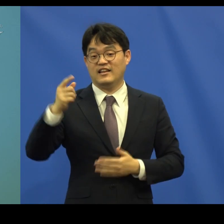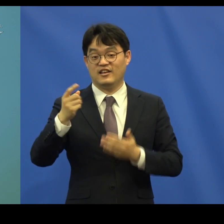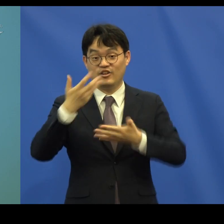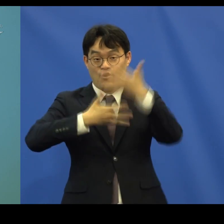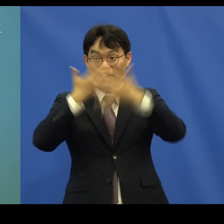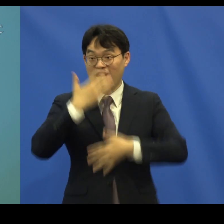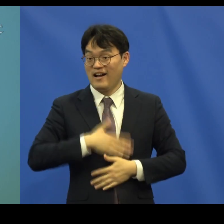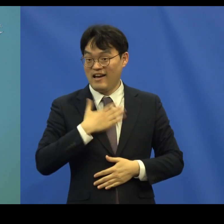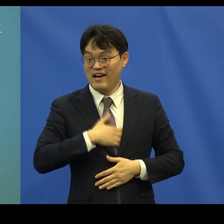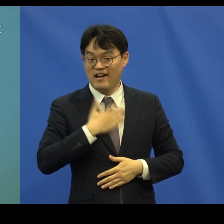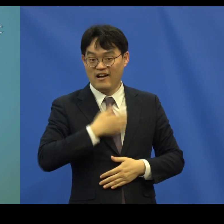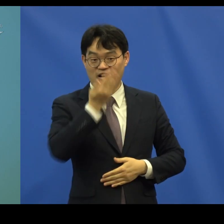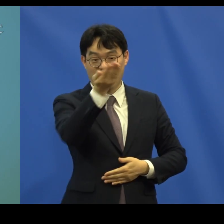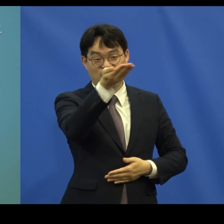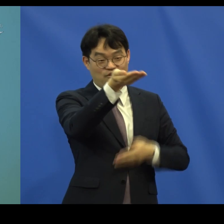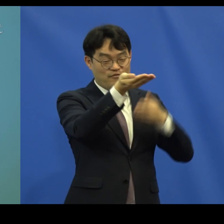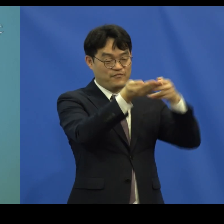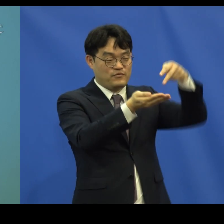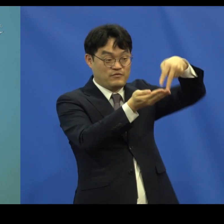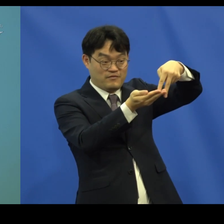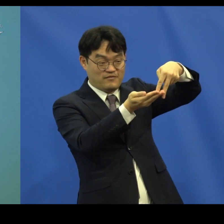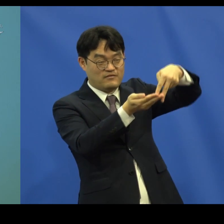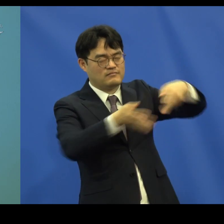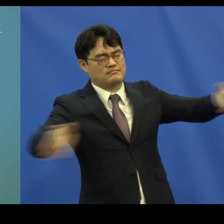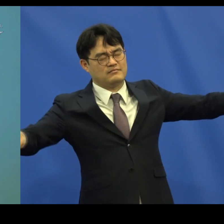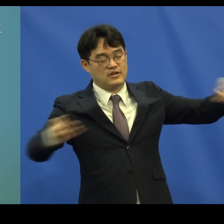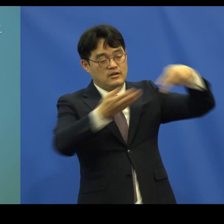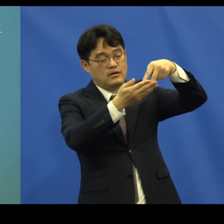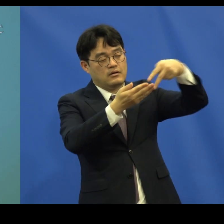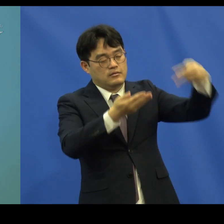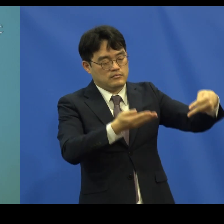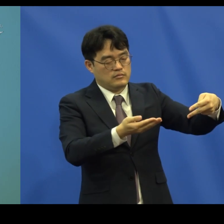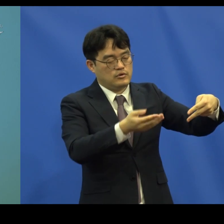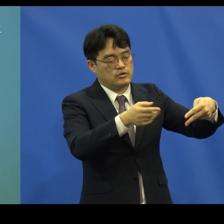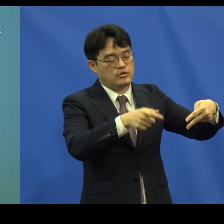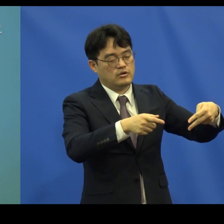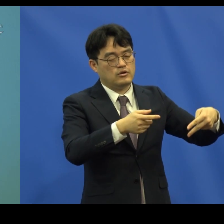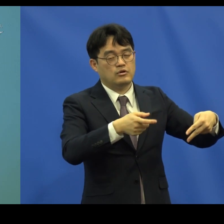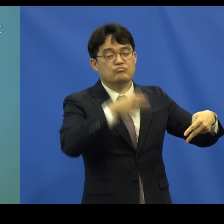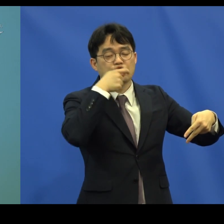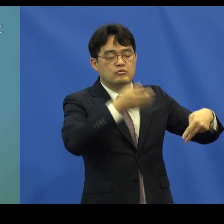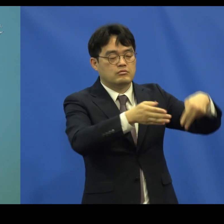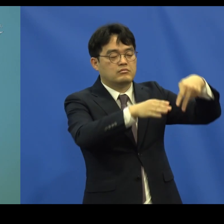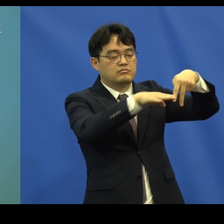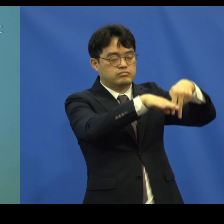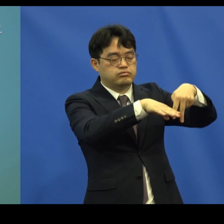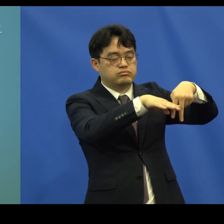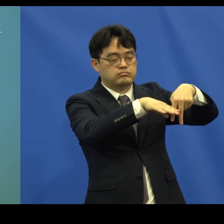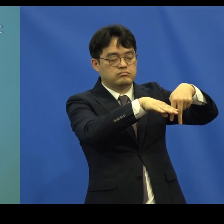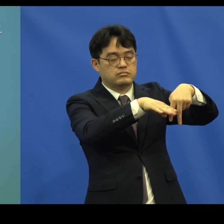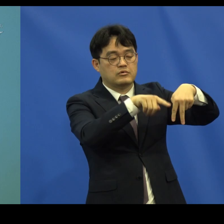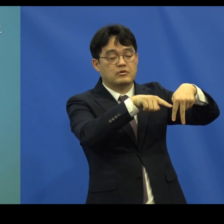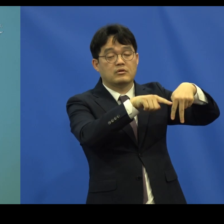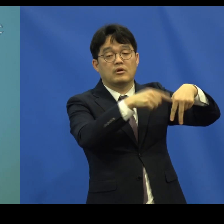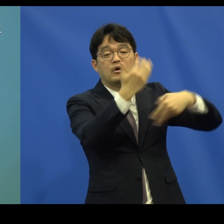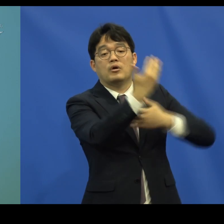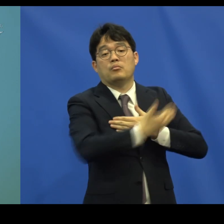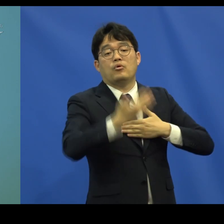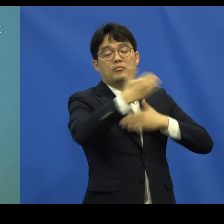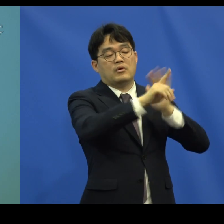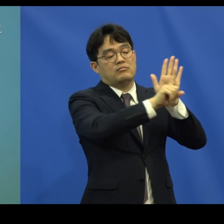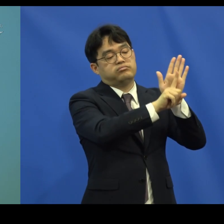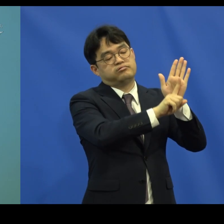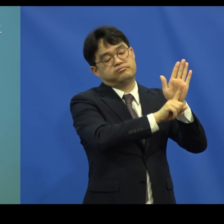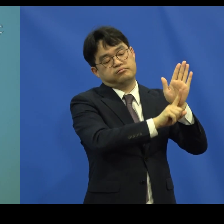거. 근데 감사하게도 여러분, 우리 교회가 코로나 팬데믹 이후에 금요 철야가 더